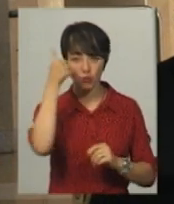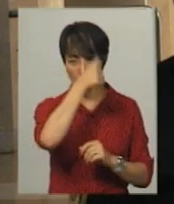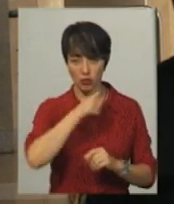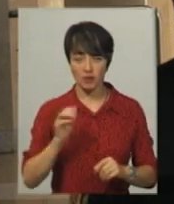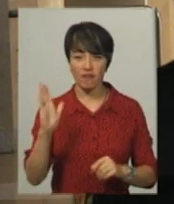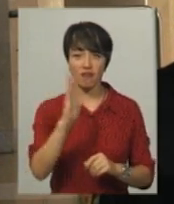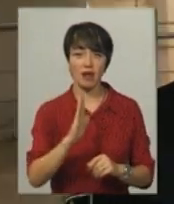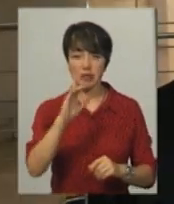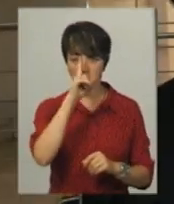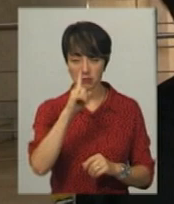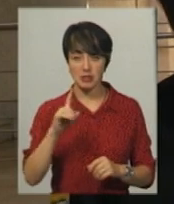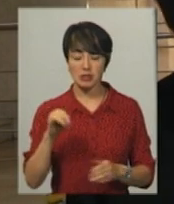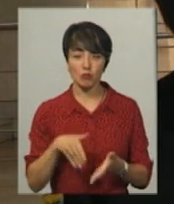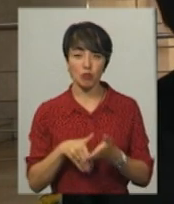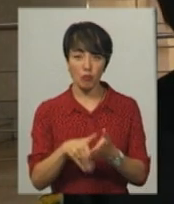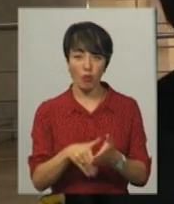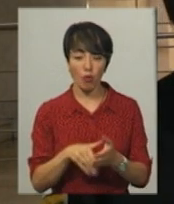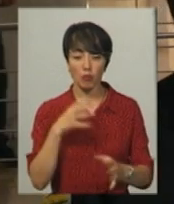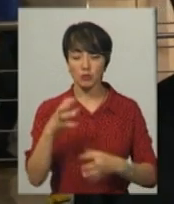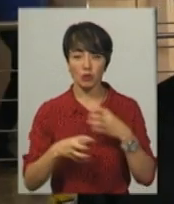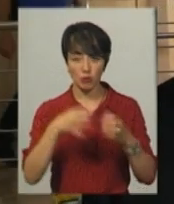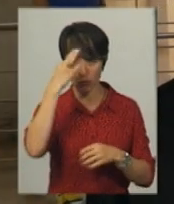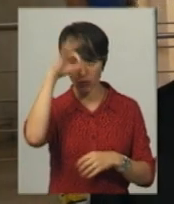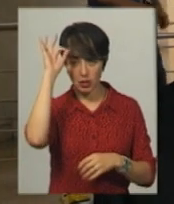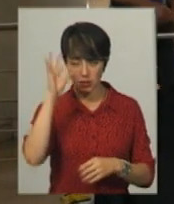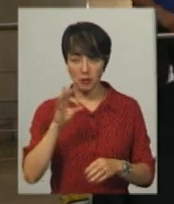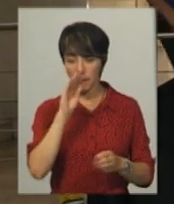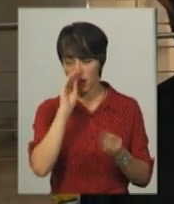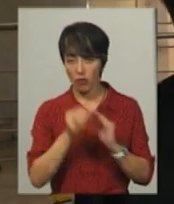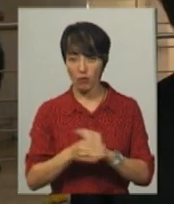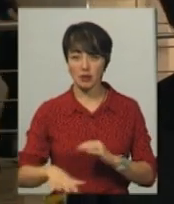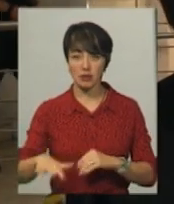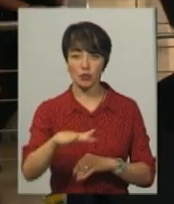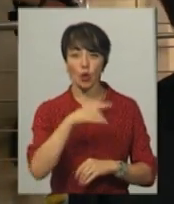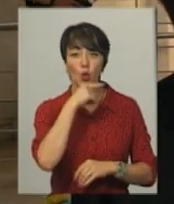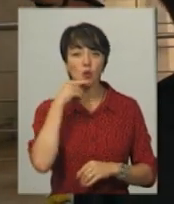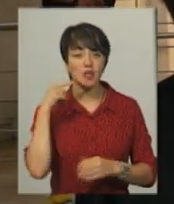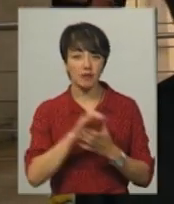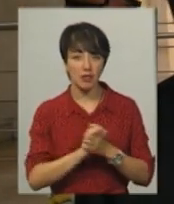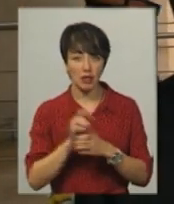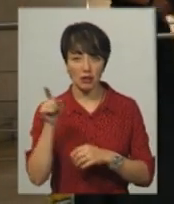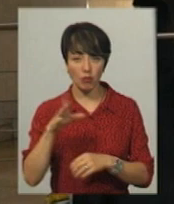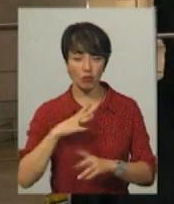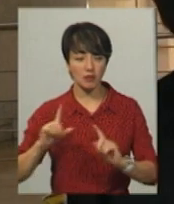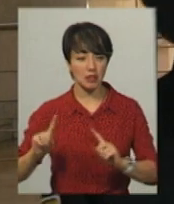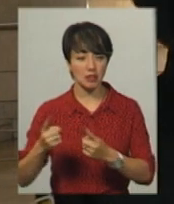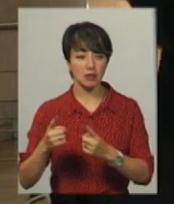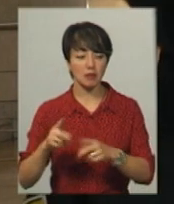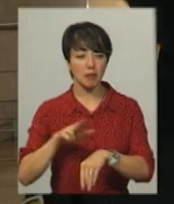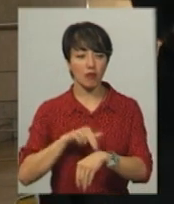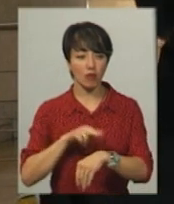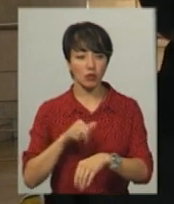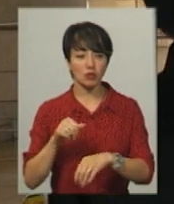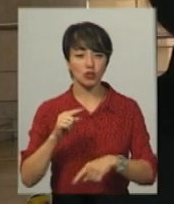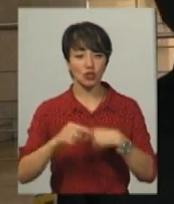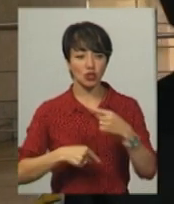у вересні місяці. За допомогою Інтерполу вдалося встановити, що переховується він на території Російської Федерації. Там він був і затриманий місцевими правоохоронцями,